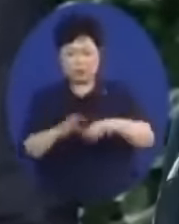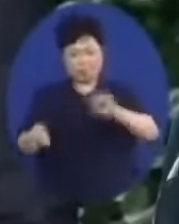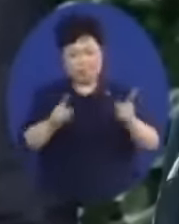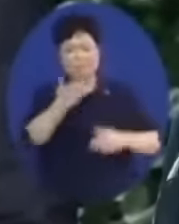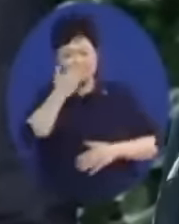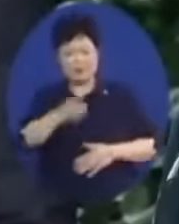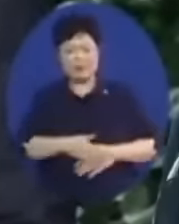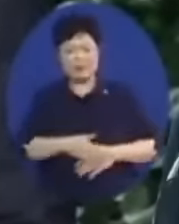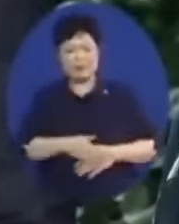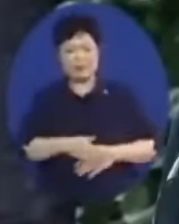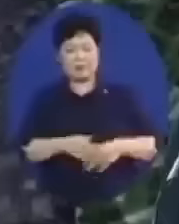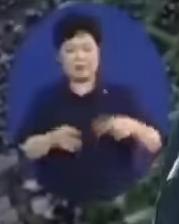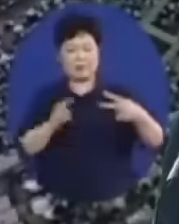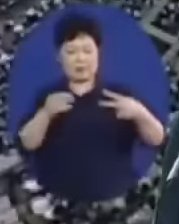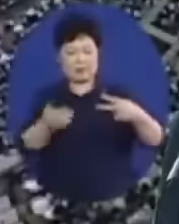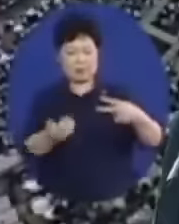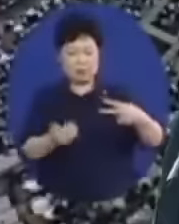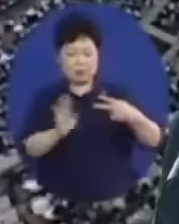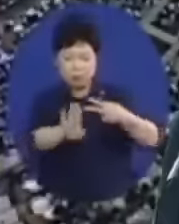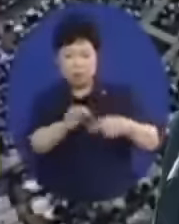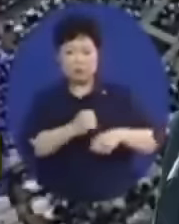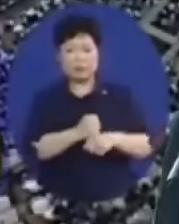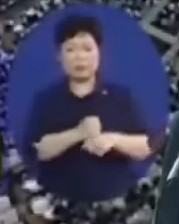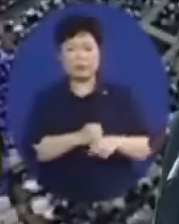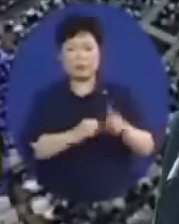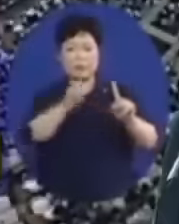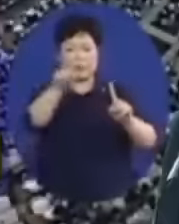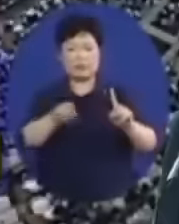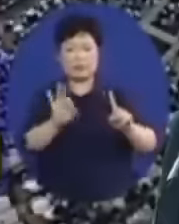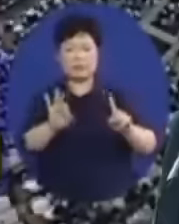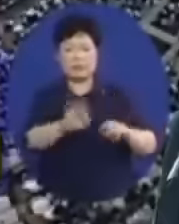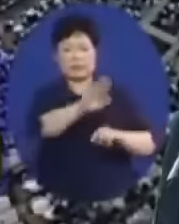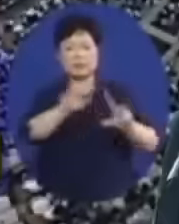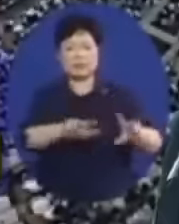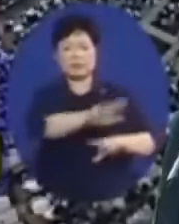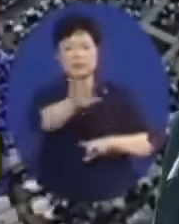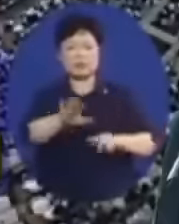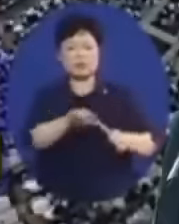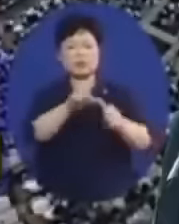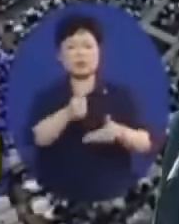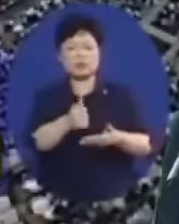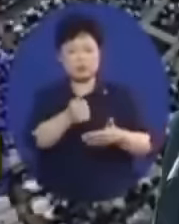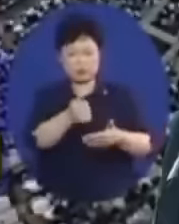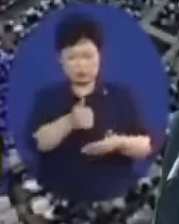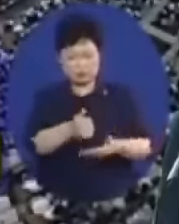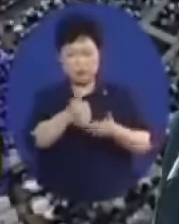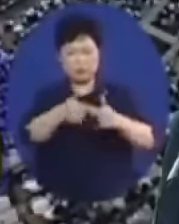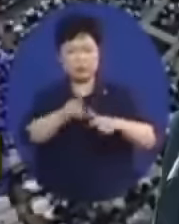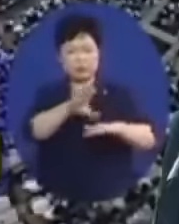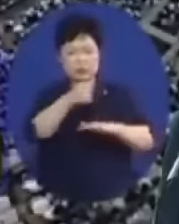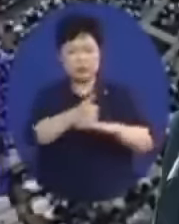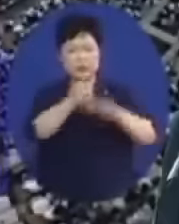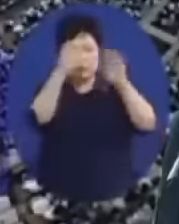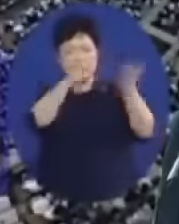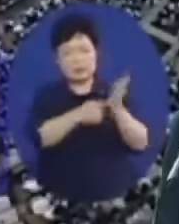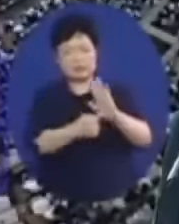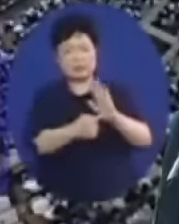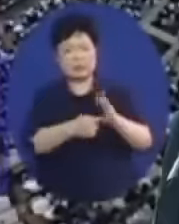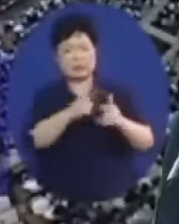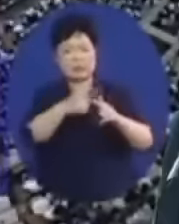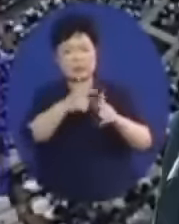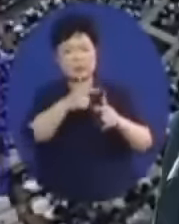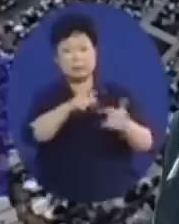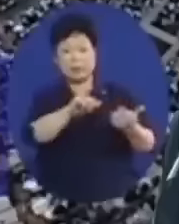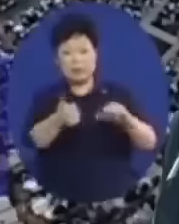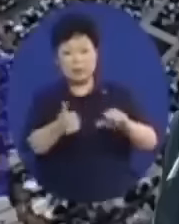것입니다. 디모데후서 1장 10절에 이제는 우리 구주 예수 그리스도의 나타나심으로 말미암아 나타났으니 그는 사망을